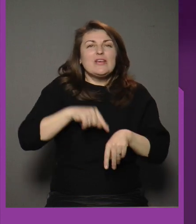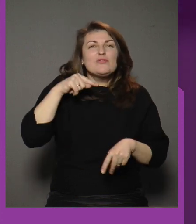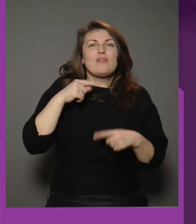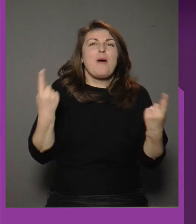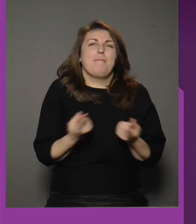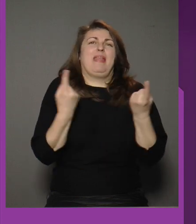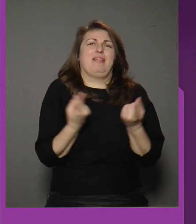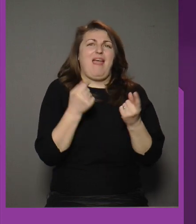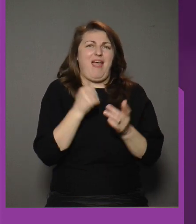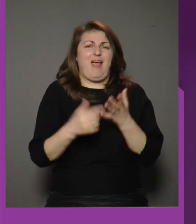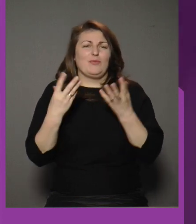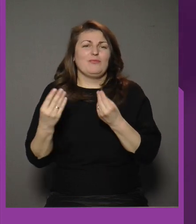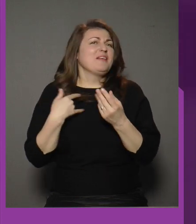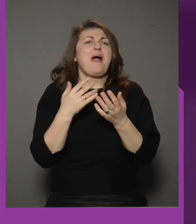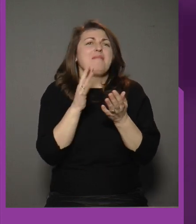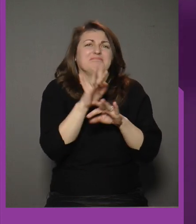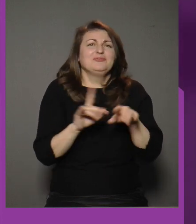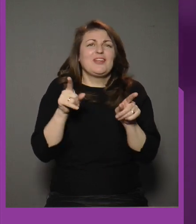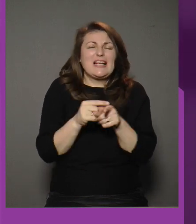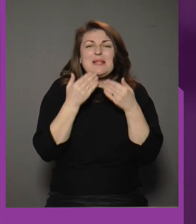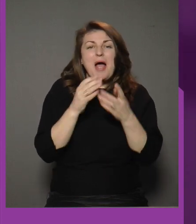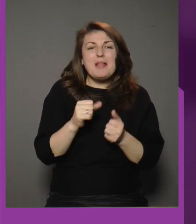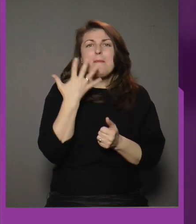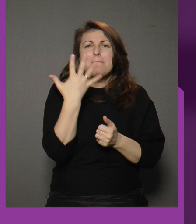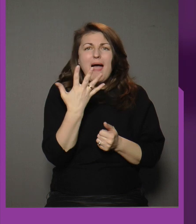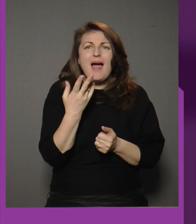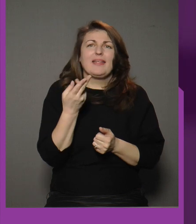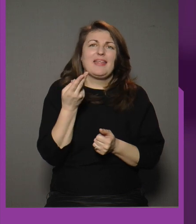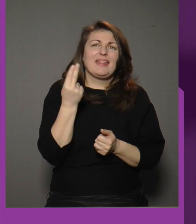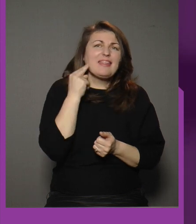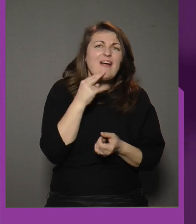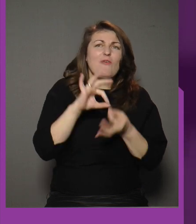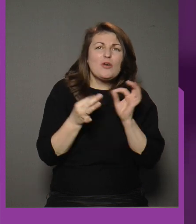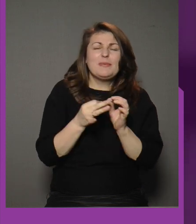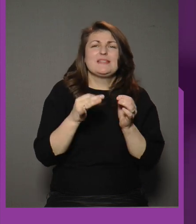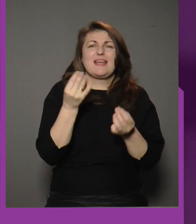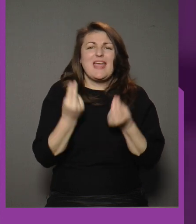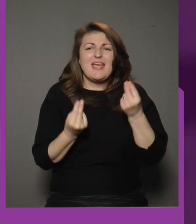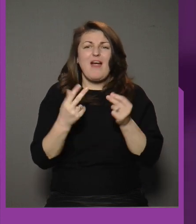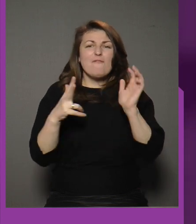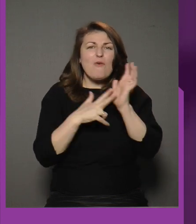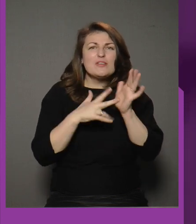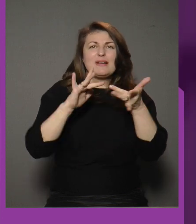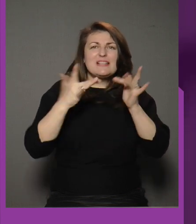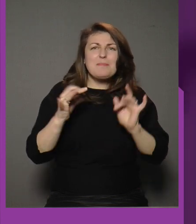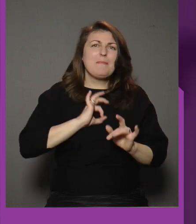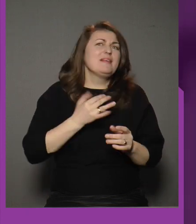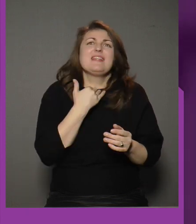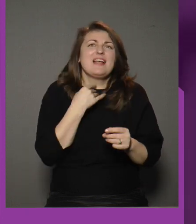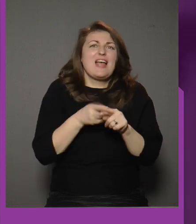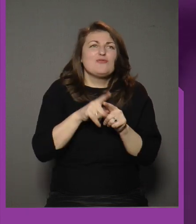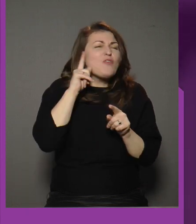буденності? Ну, я перепрошую, що запитую, але 5-ті дефлімпійські ігри, 8-ма срібна медаль, ну, здається, вже навіть на